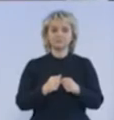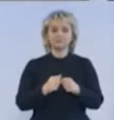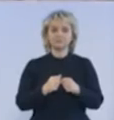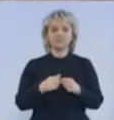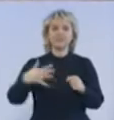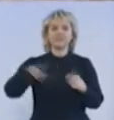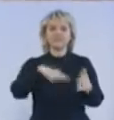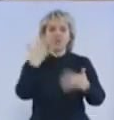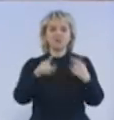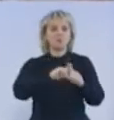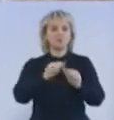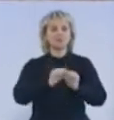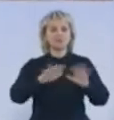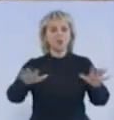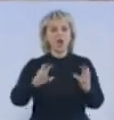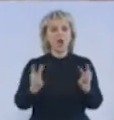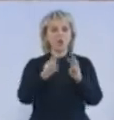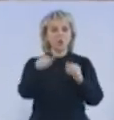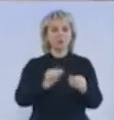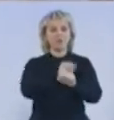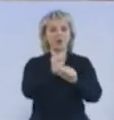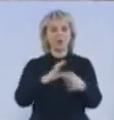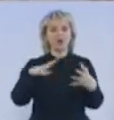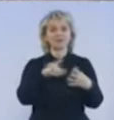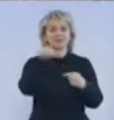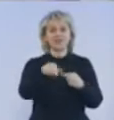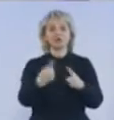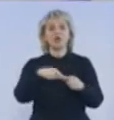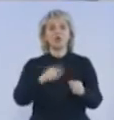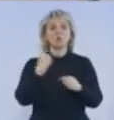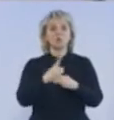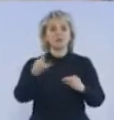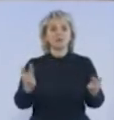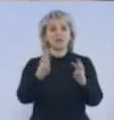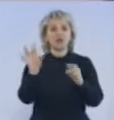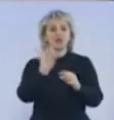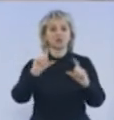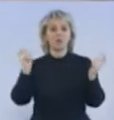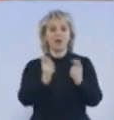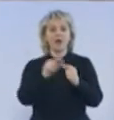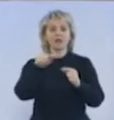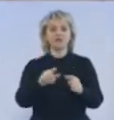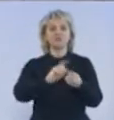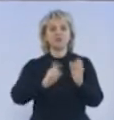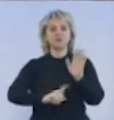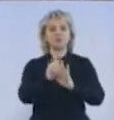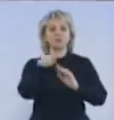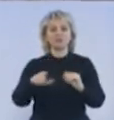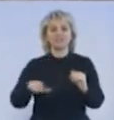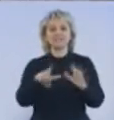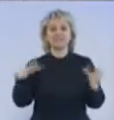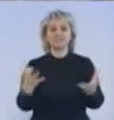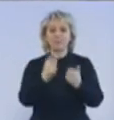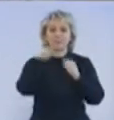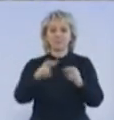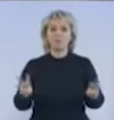Сильные порывы ветра быстро гонят огонь к парковке стадиона. Возникает угроза пожара на Ростов-арене. И в борьбу вступают донские